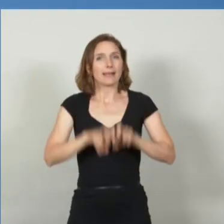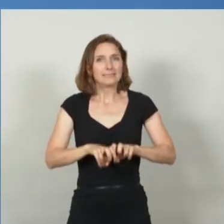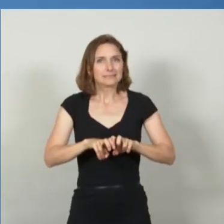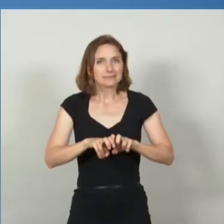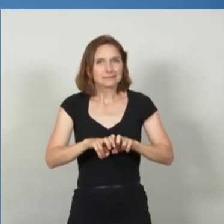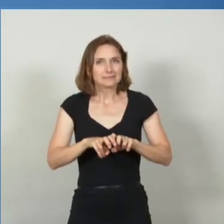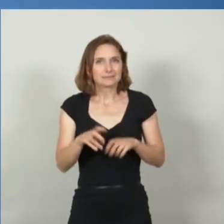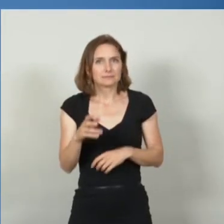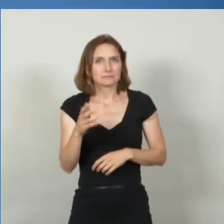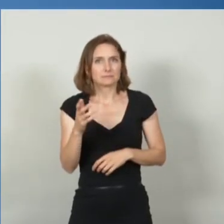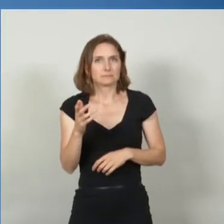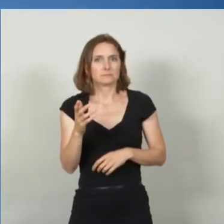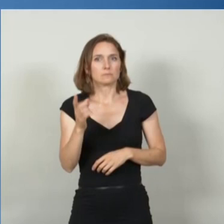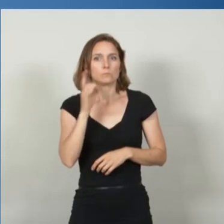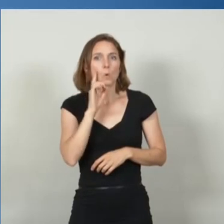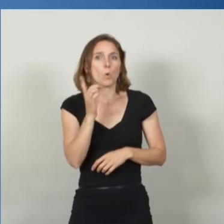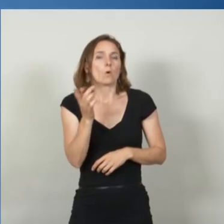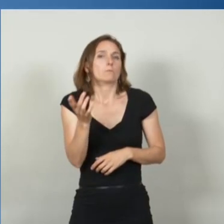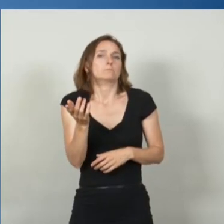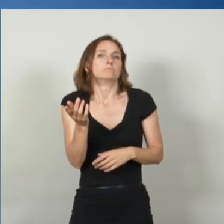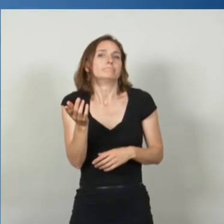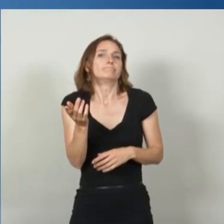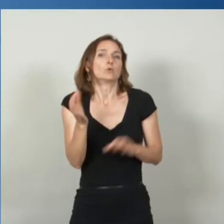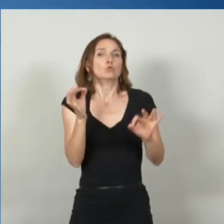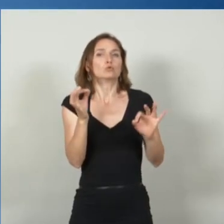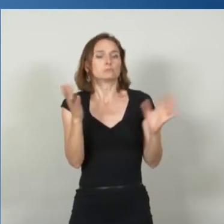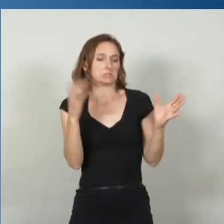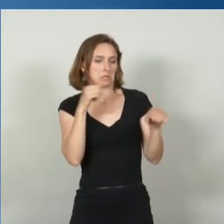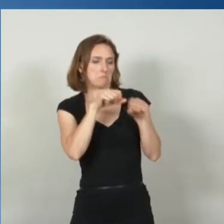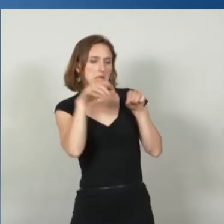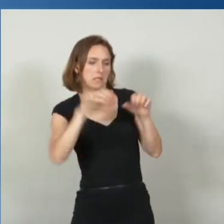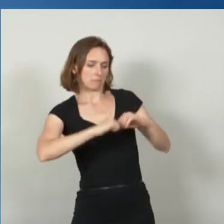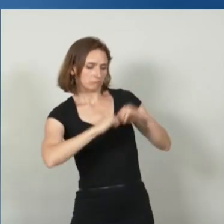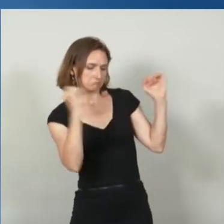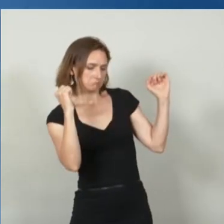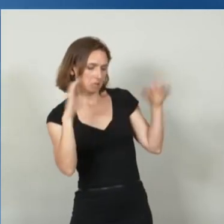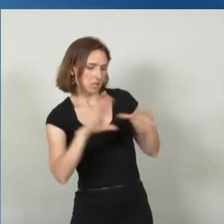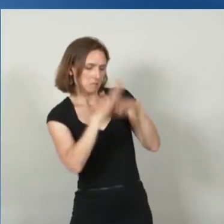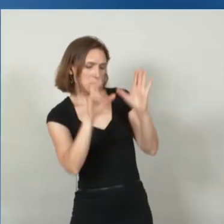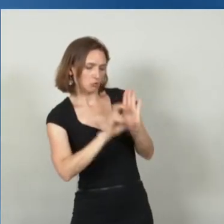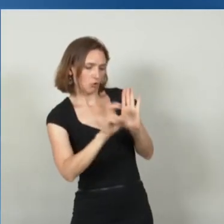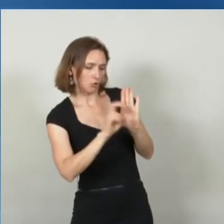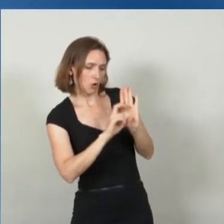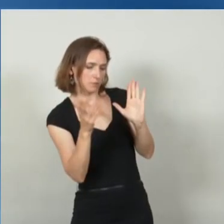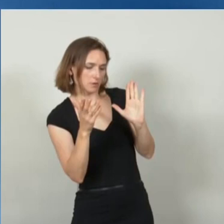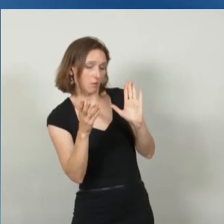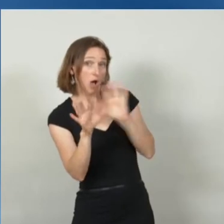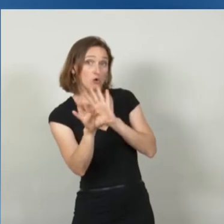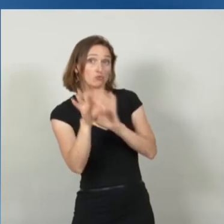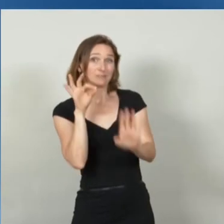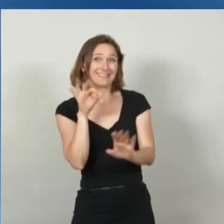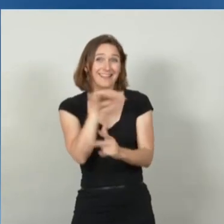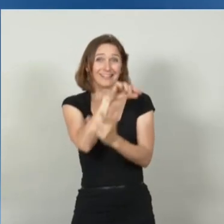pour j'allais dire évaluer cette image dans les médias c'est porter sur trois presses écrites donc on restreint déjà